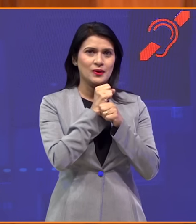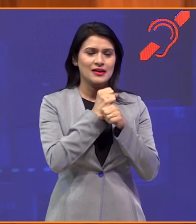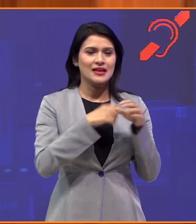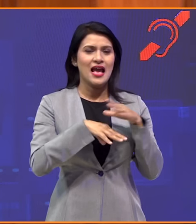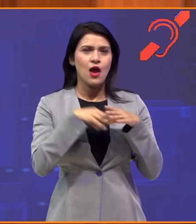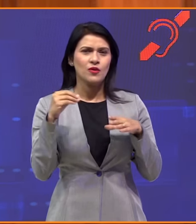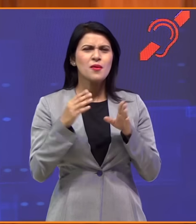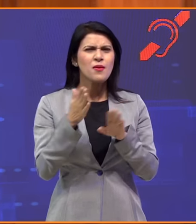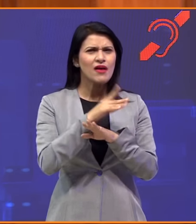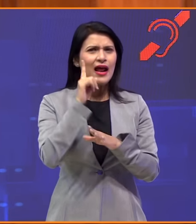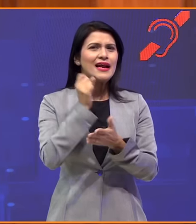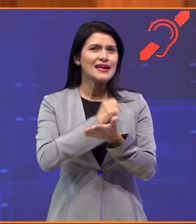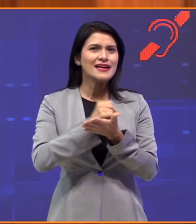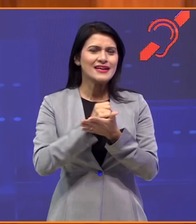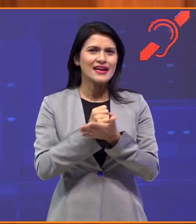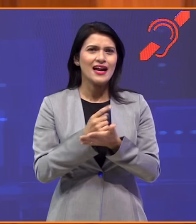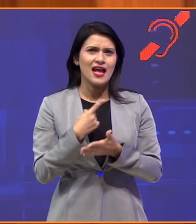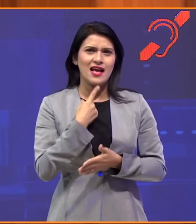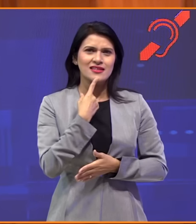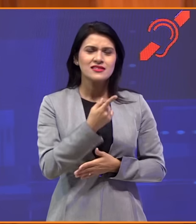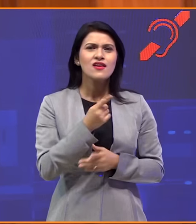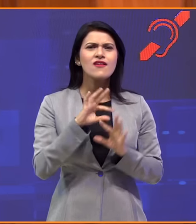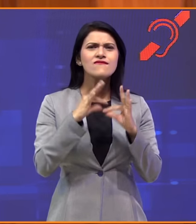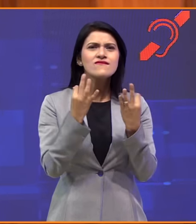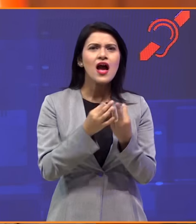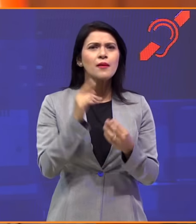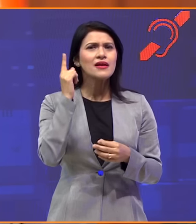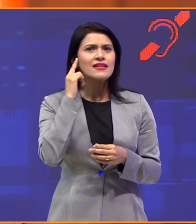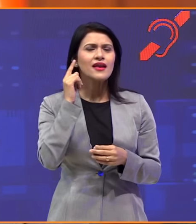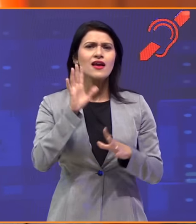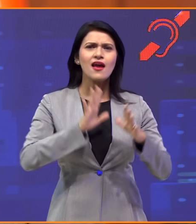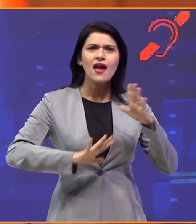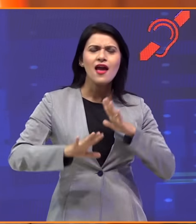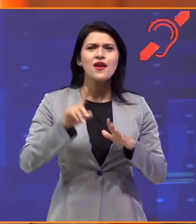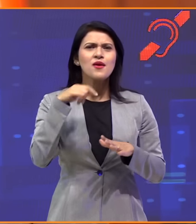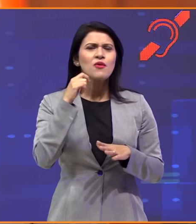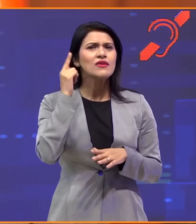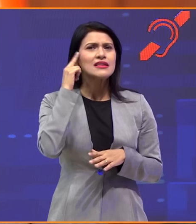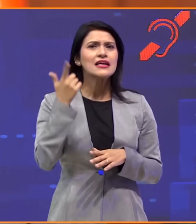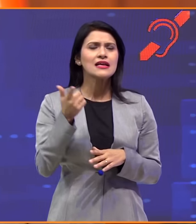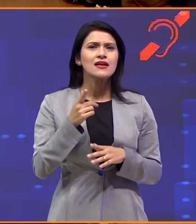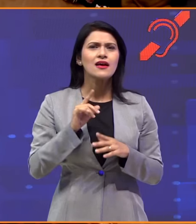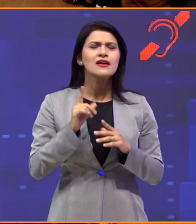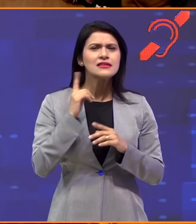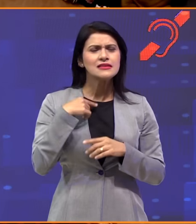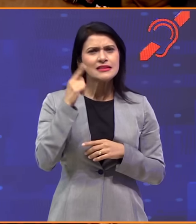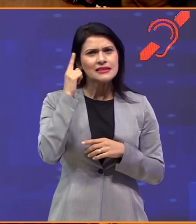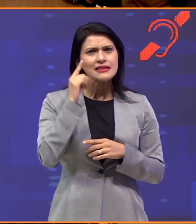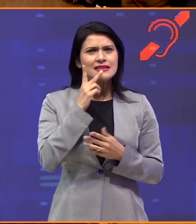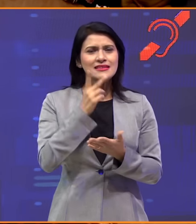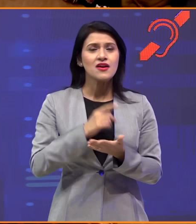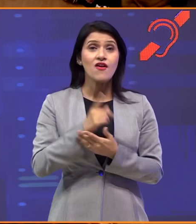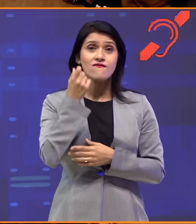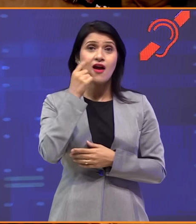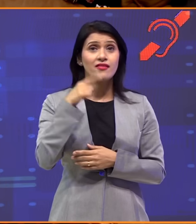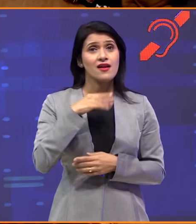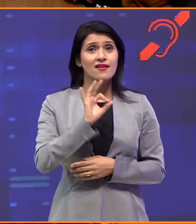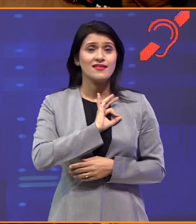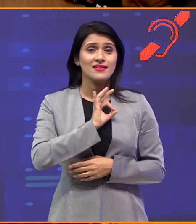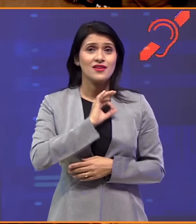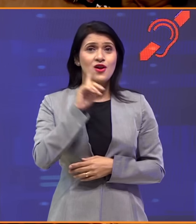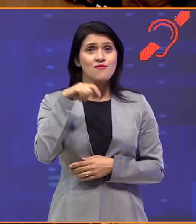मैं पूछ के देखता हूं कि भाई ये लोग क्या समझते हैं सिनेमा के बारे में या एक्टर के बारे में तो देखना तो बहुत पसंद था मेरे पिताजी को और